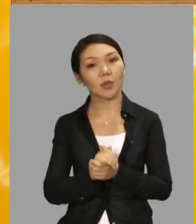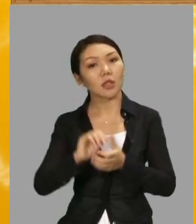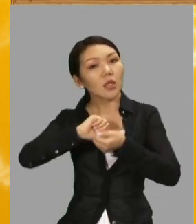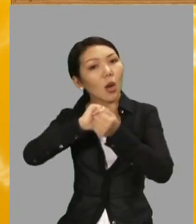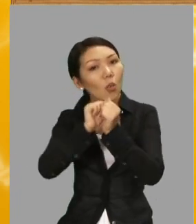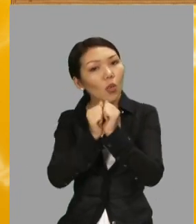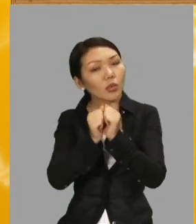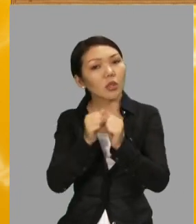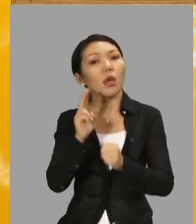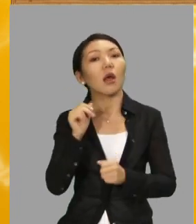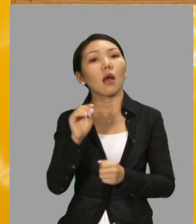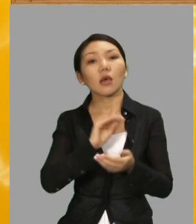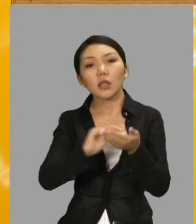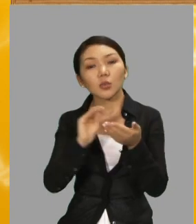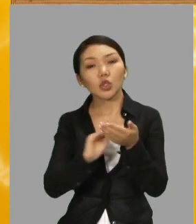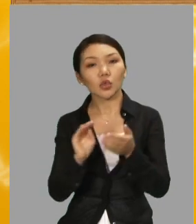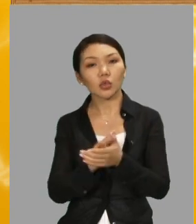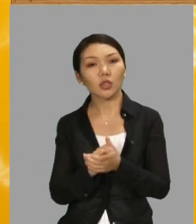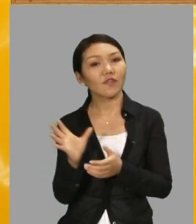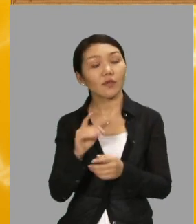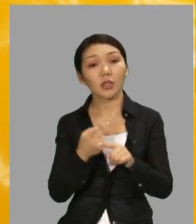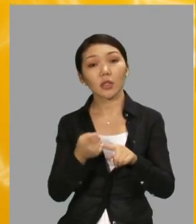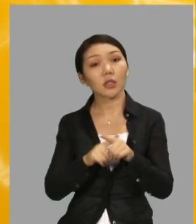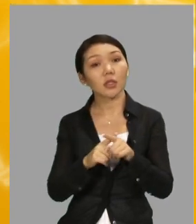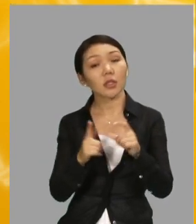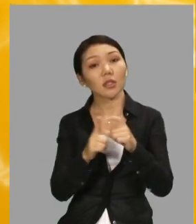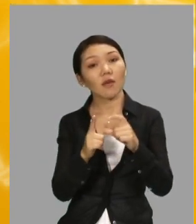пишутся, ведь они все словарные.